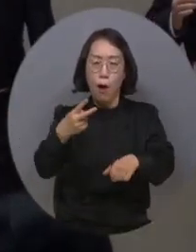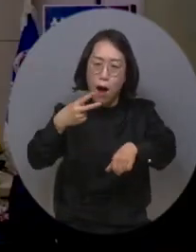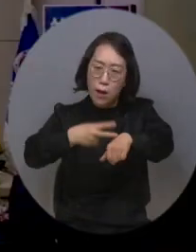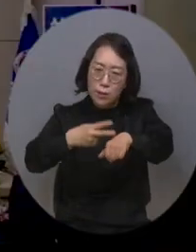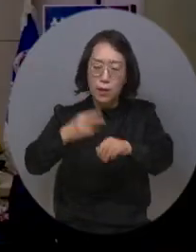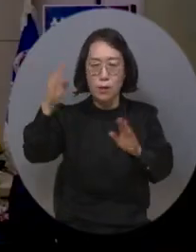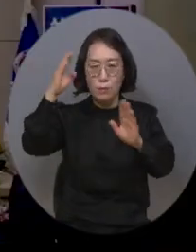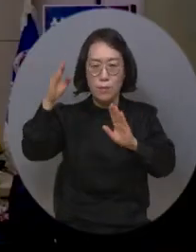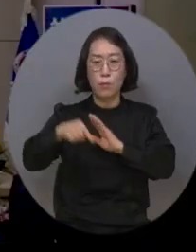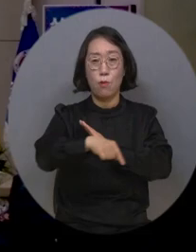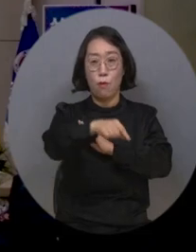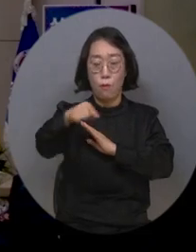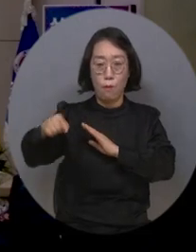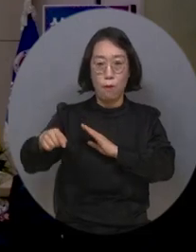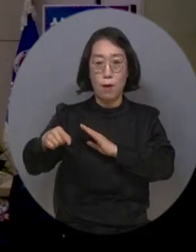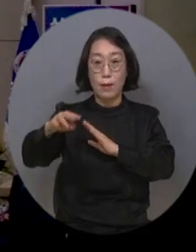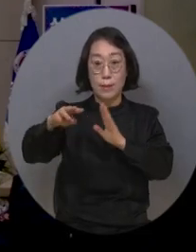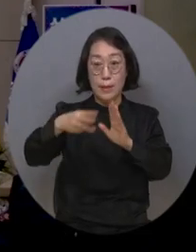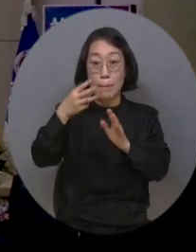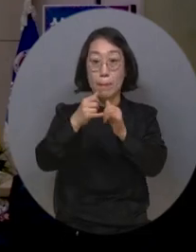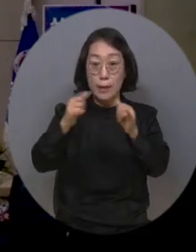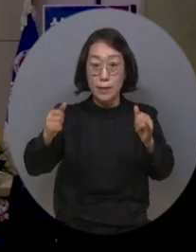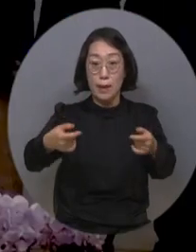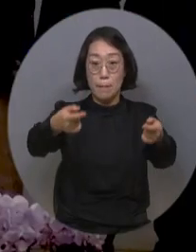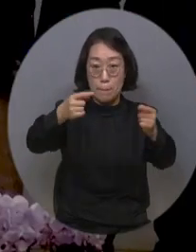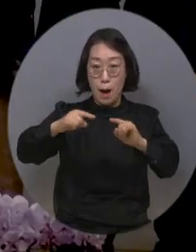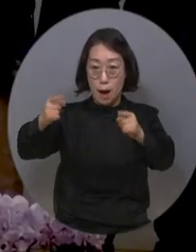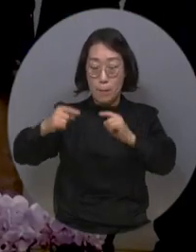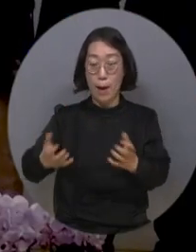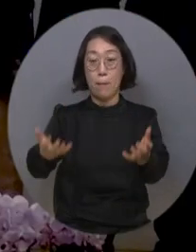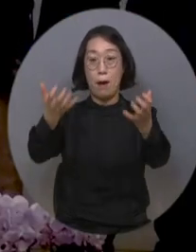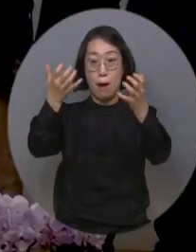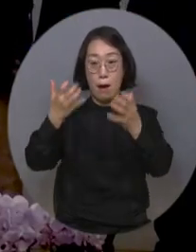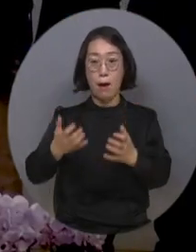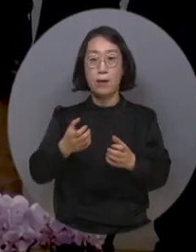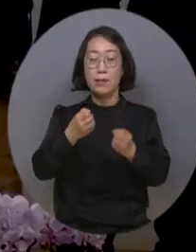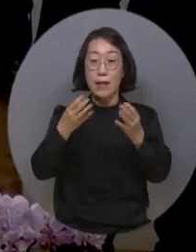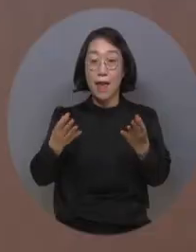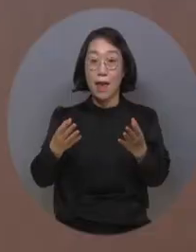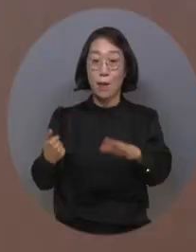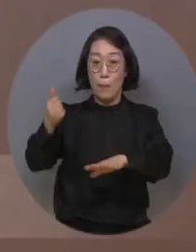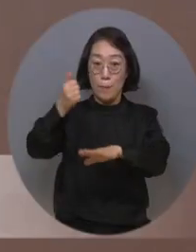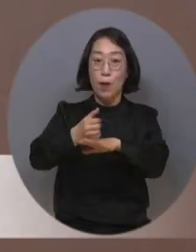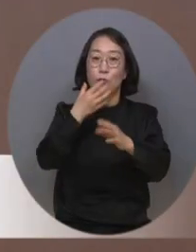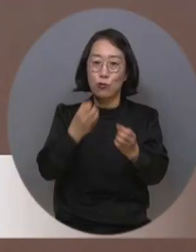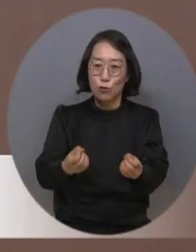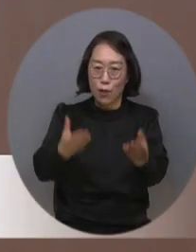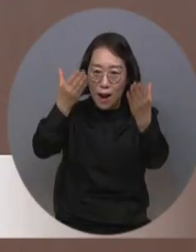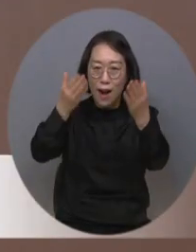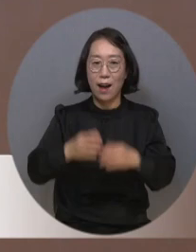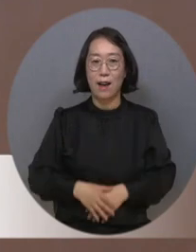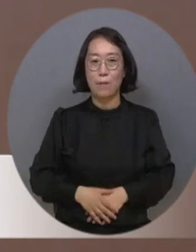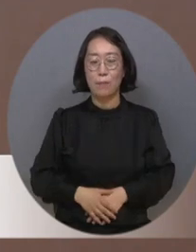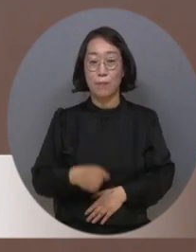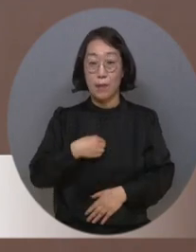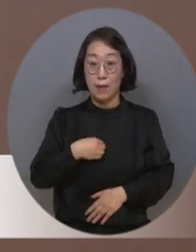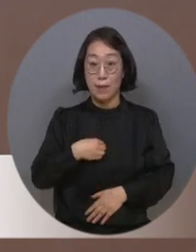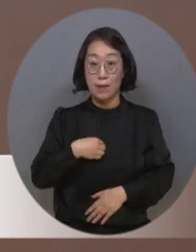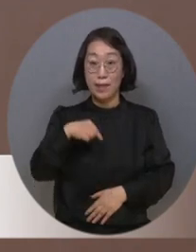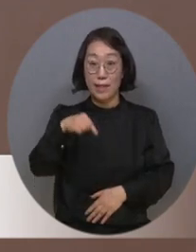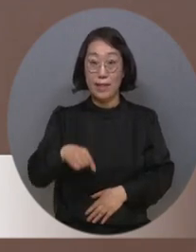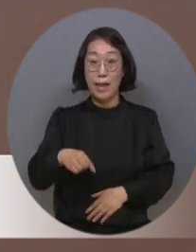내외빈 인사 약 300여 명이 참석해 양호봉 총장의 새로운 출발을 축하했습니다. 저는